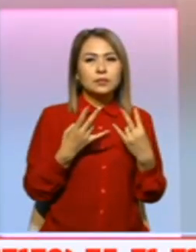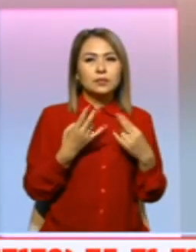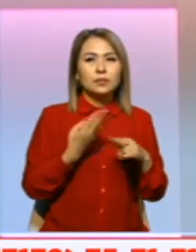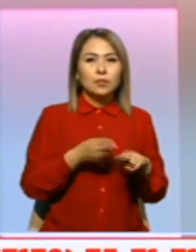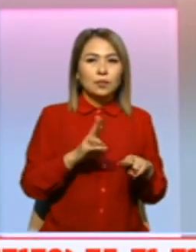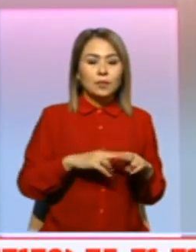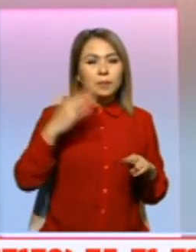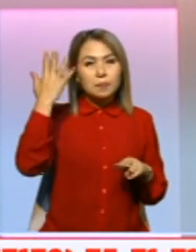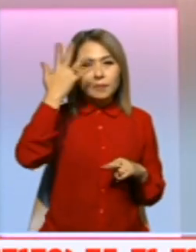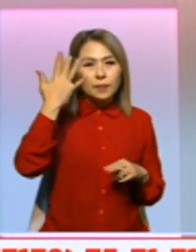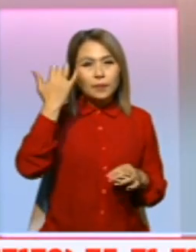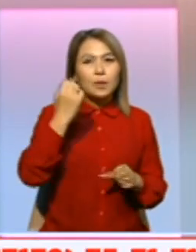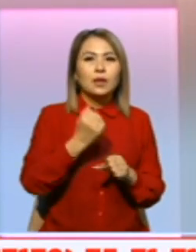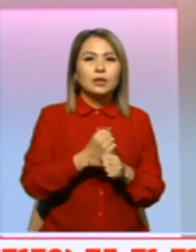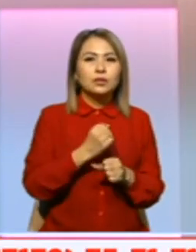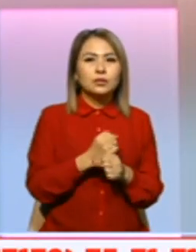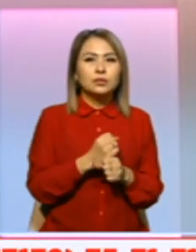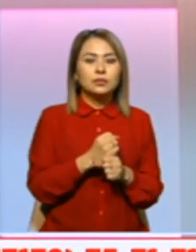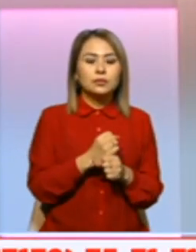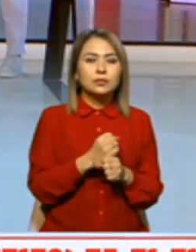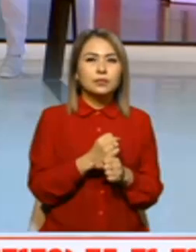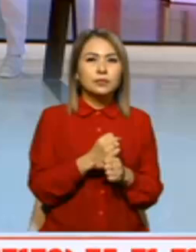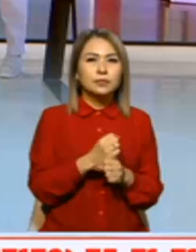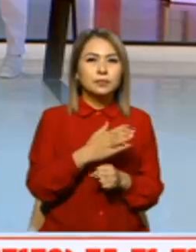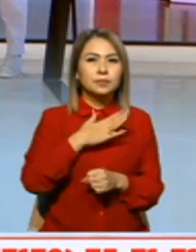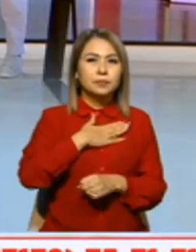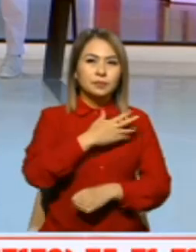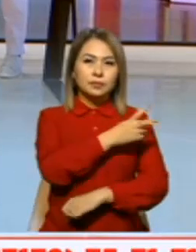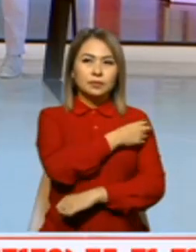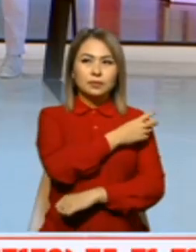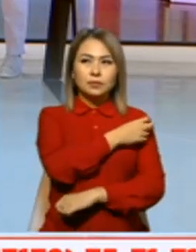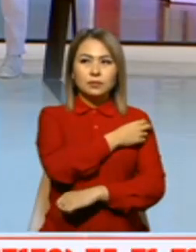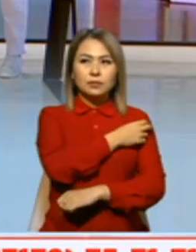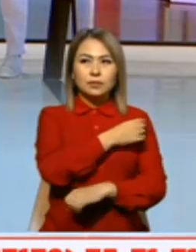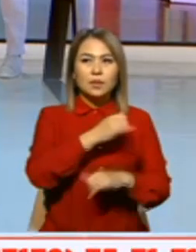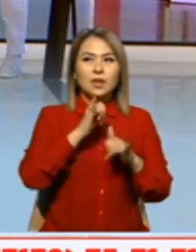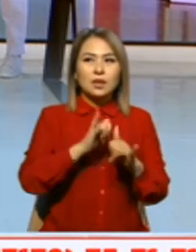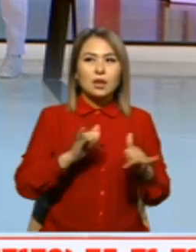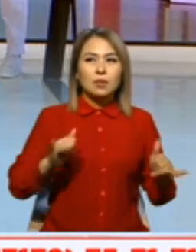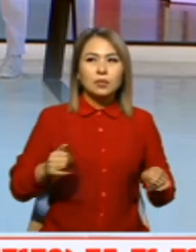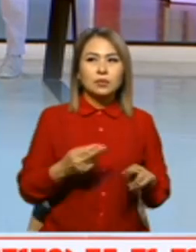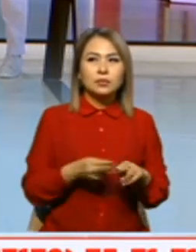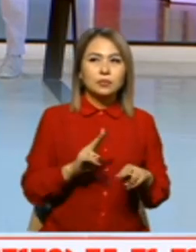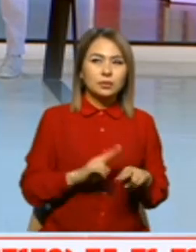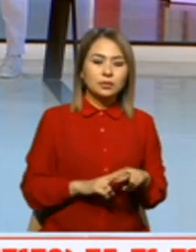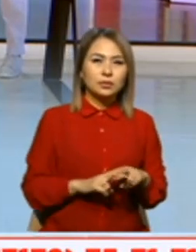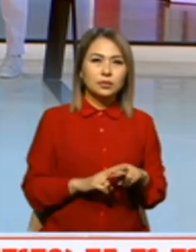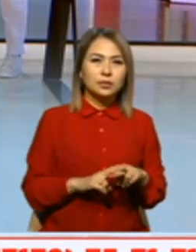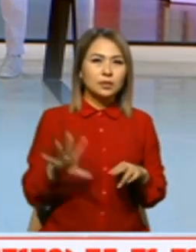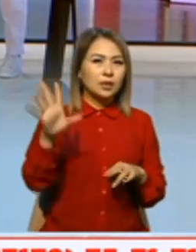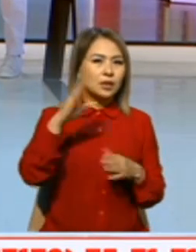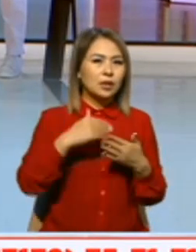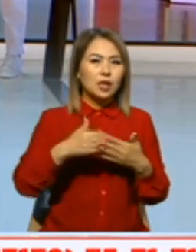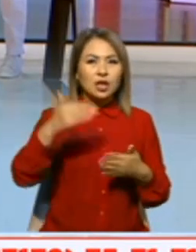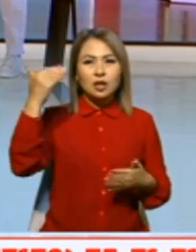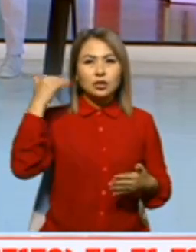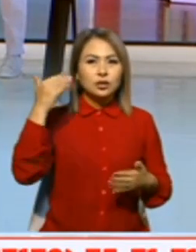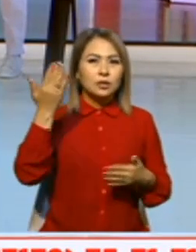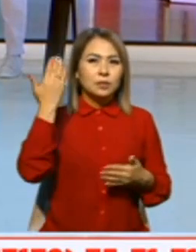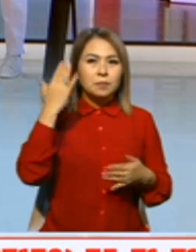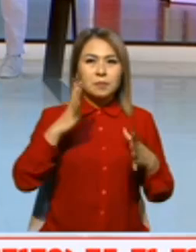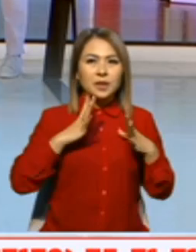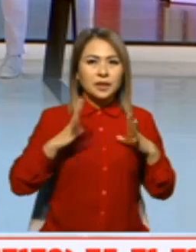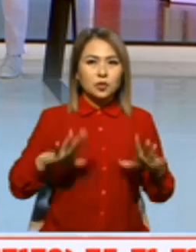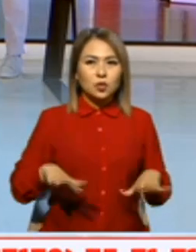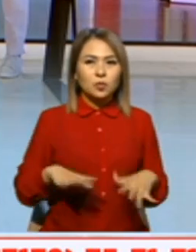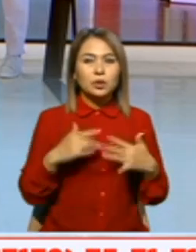Сол мақсатта жасалады. Енді бұл біздің медицинаның соншалықты дамығандығын... Бұрын үшін әрсе білмеді біздің аналарымыз, білінген